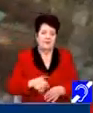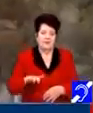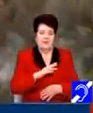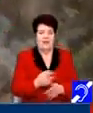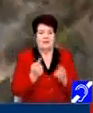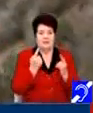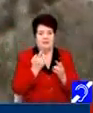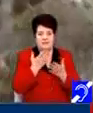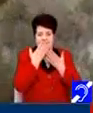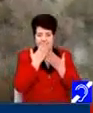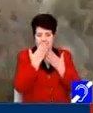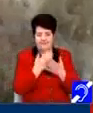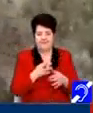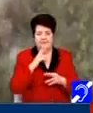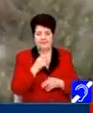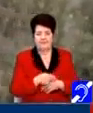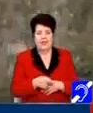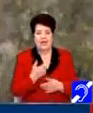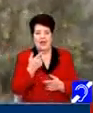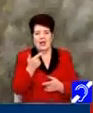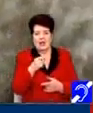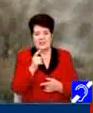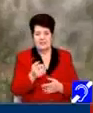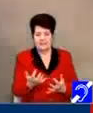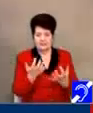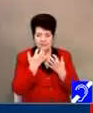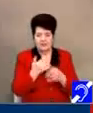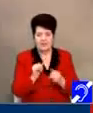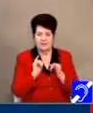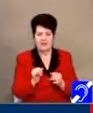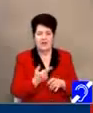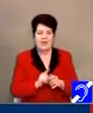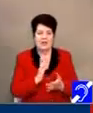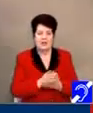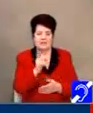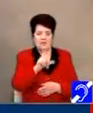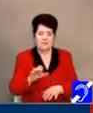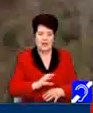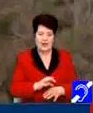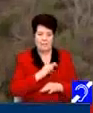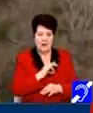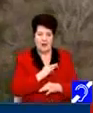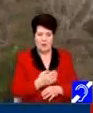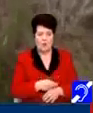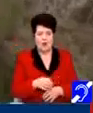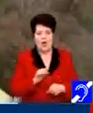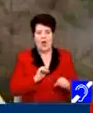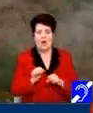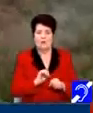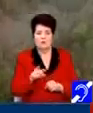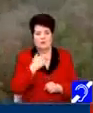cantități mari de dioxid de sulf și alte gaze toxice. Viața localnicilor este în pericol. Autoritățile locale atenționează